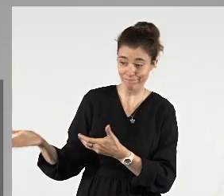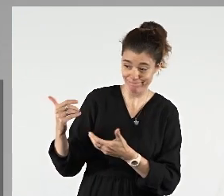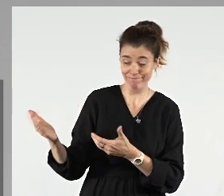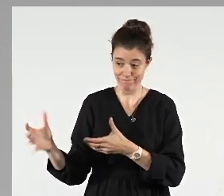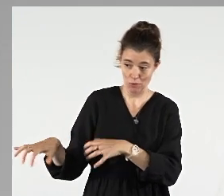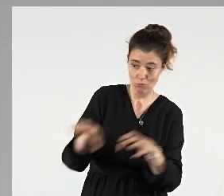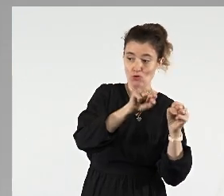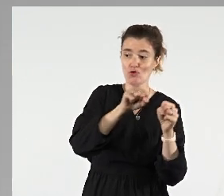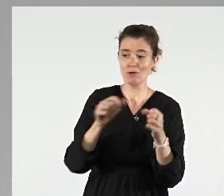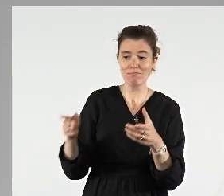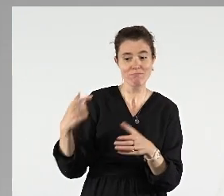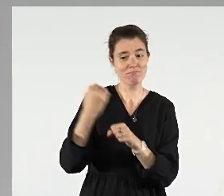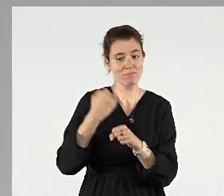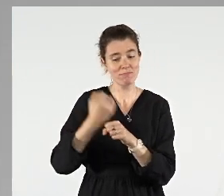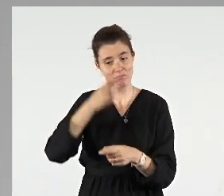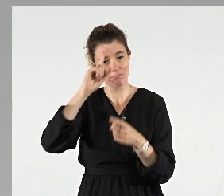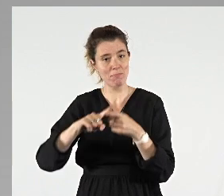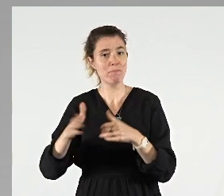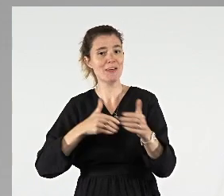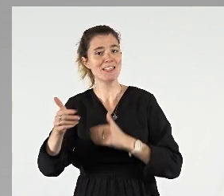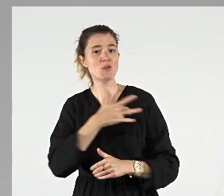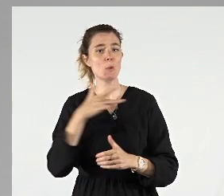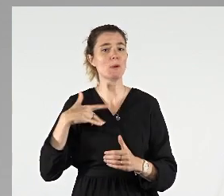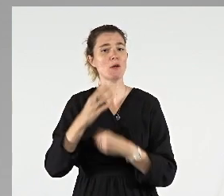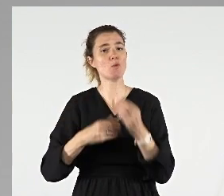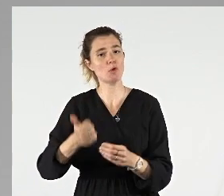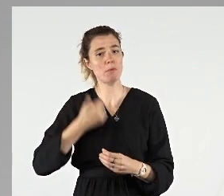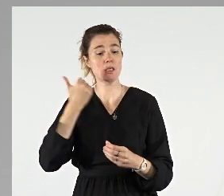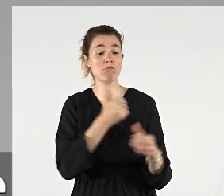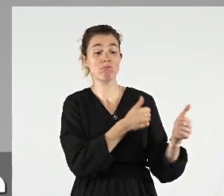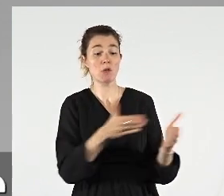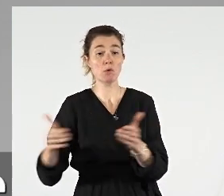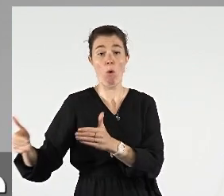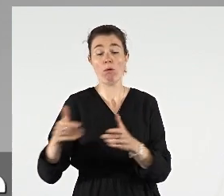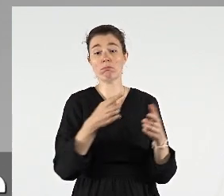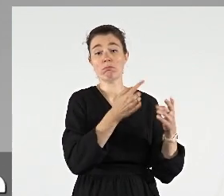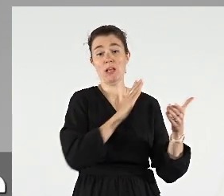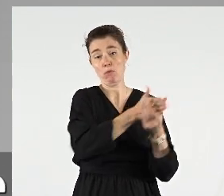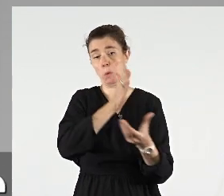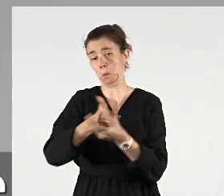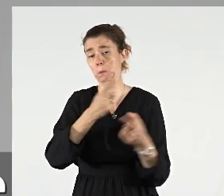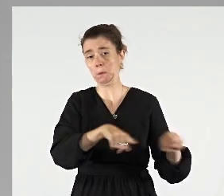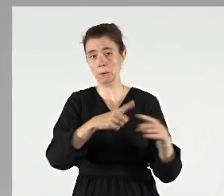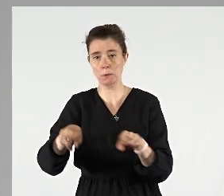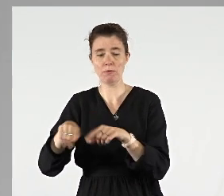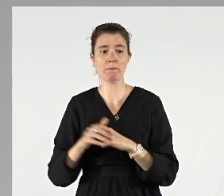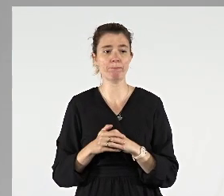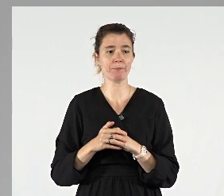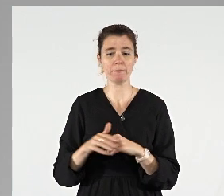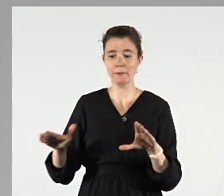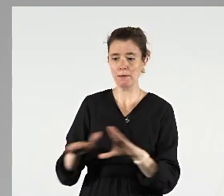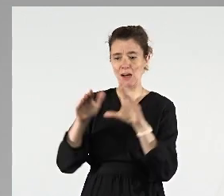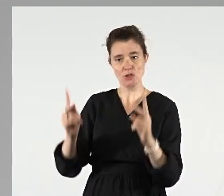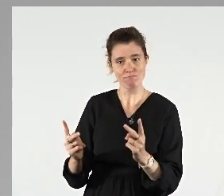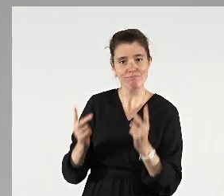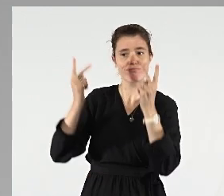de la santé et de l'autonomie dans l'ensemble des secteurs d'intervention, afin de transformer l'image des métiers et valoriser l'excellence